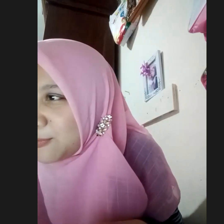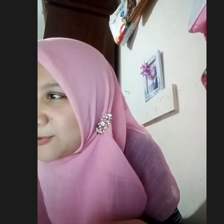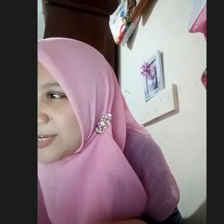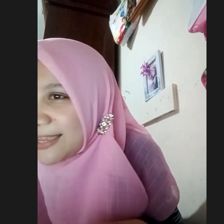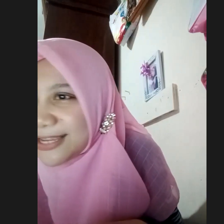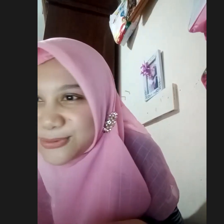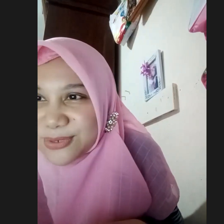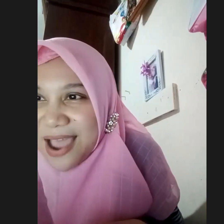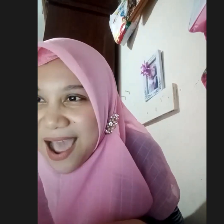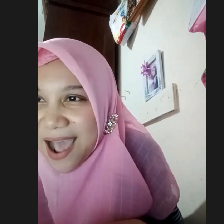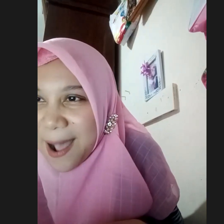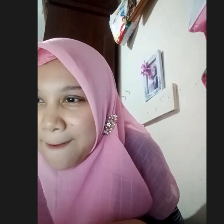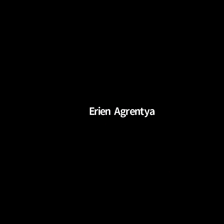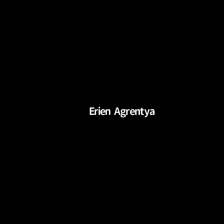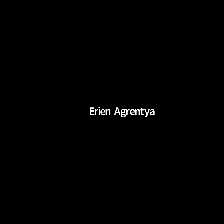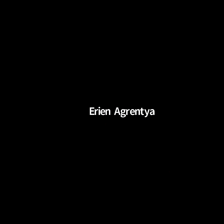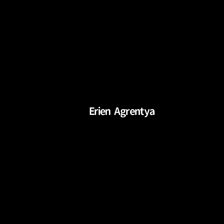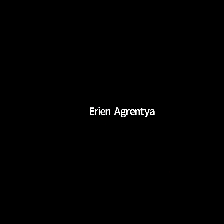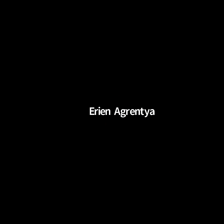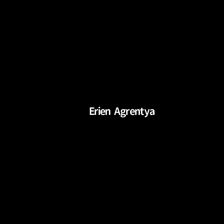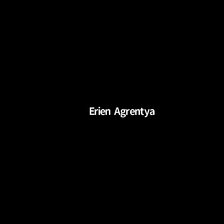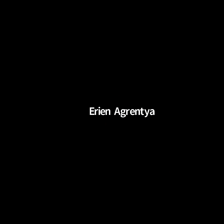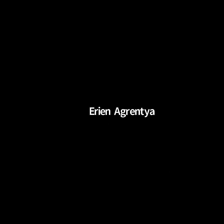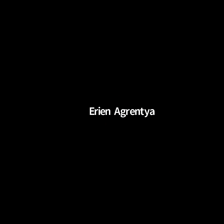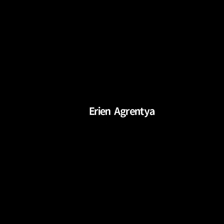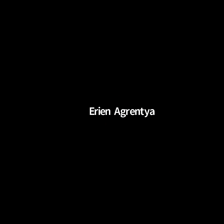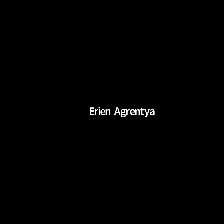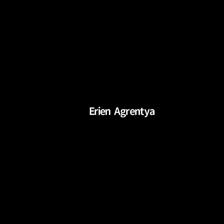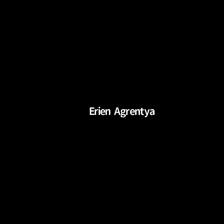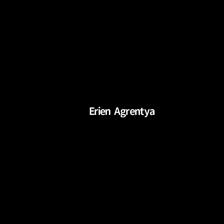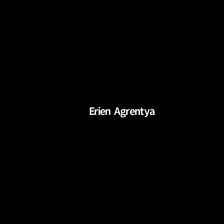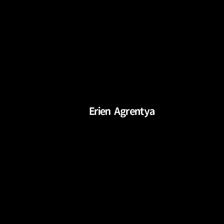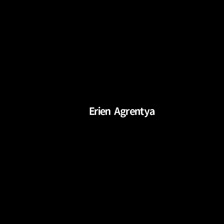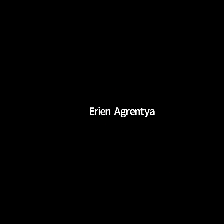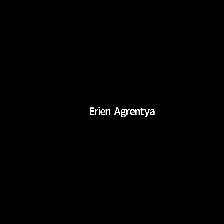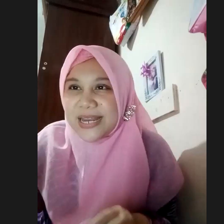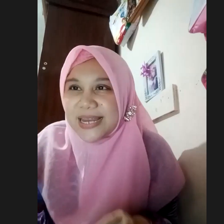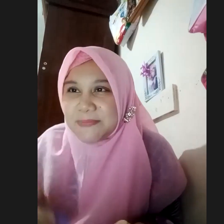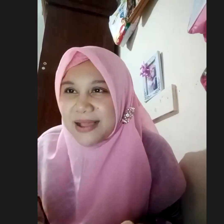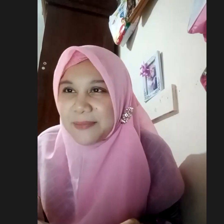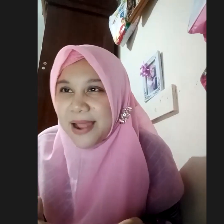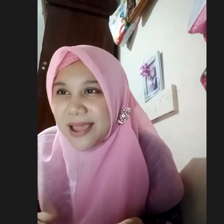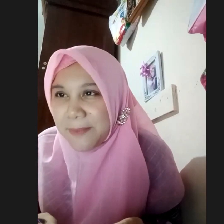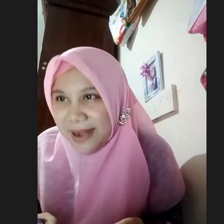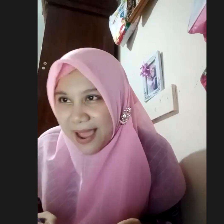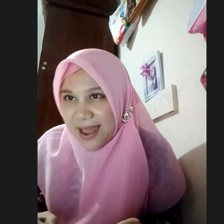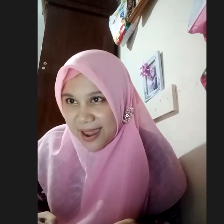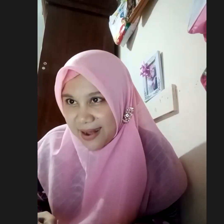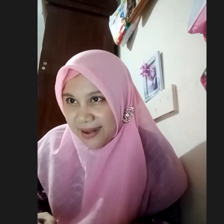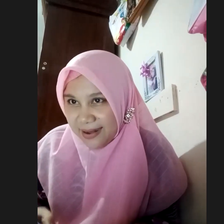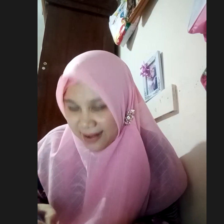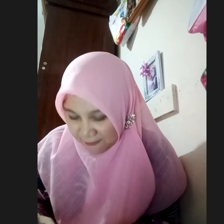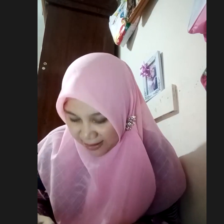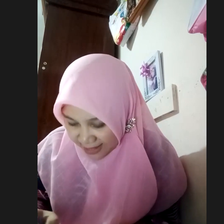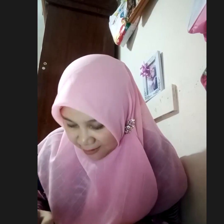Lagi, Bu Sulis tadi sudah. Berarti Bu Ina nih. Bu Ina bagaimana